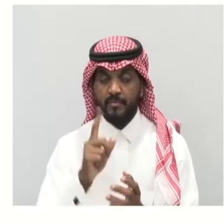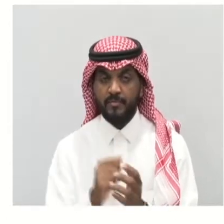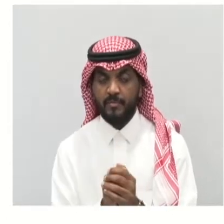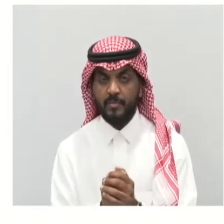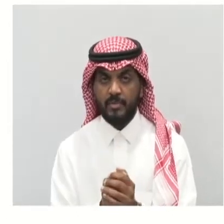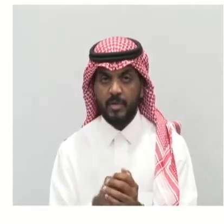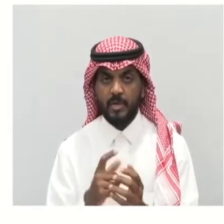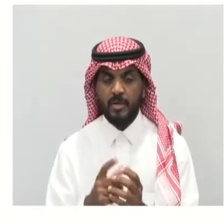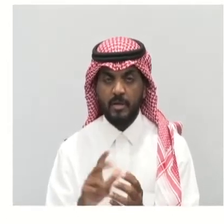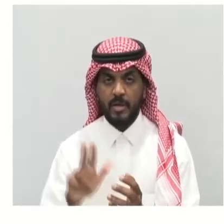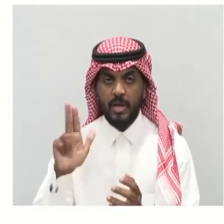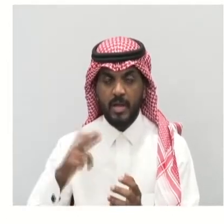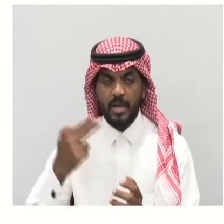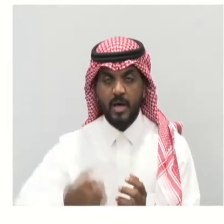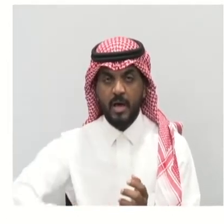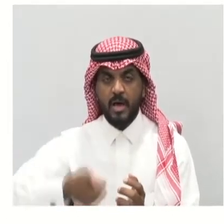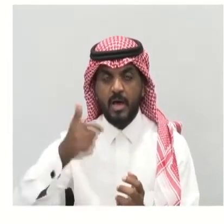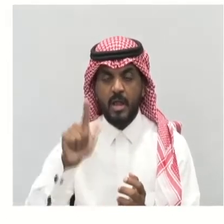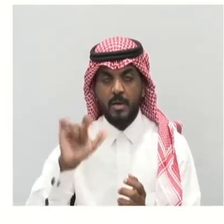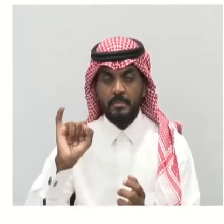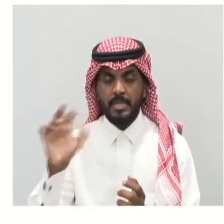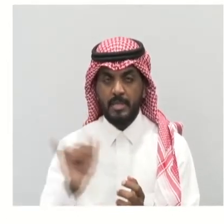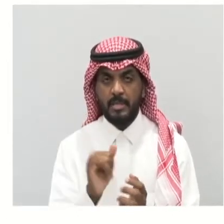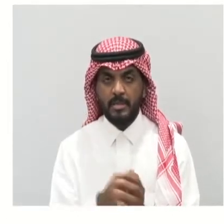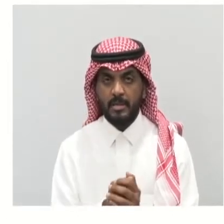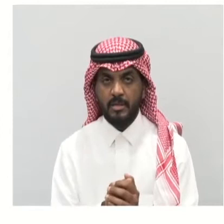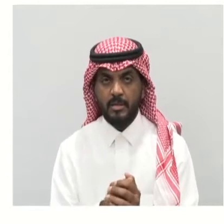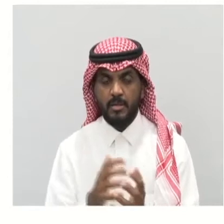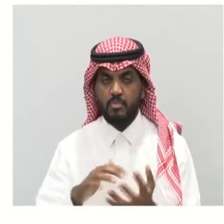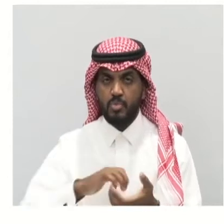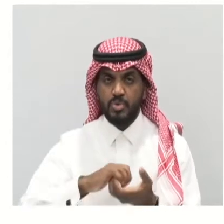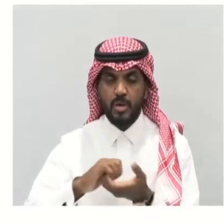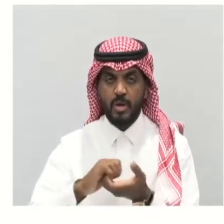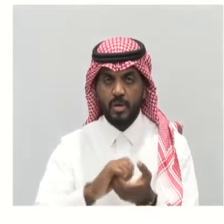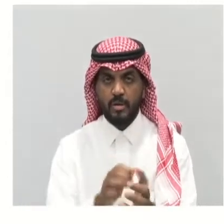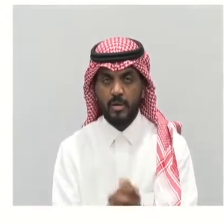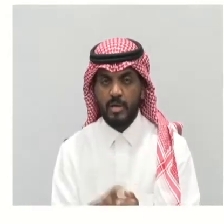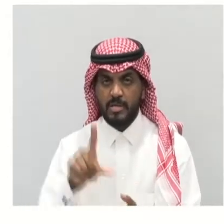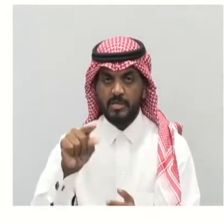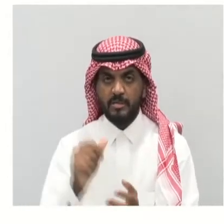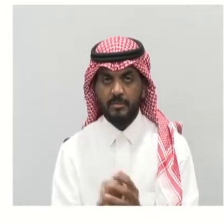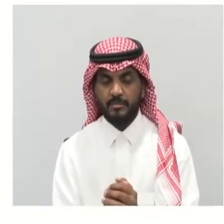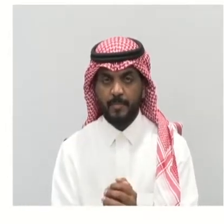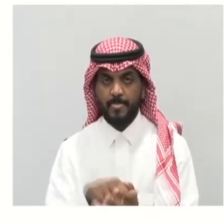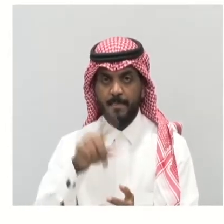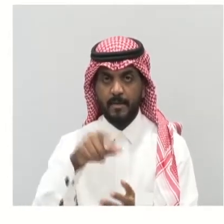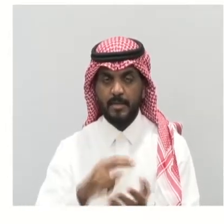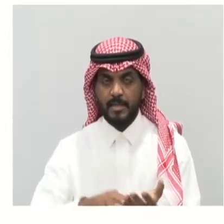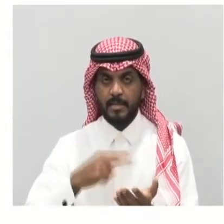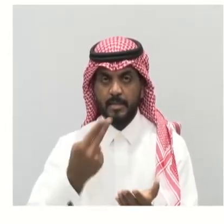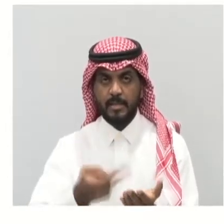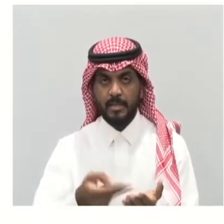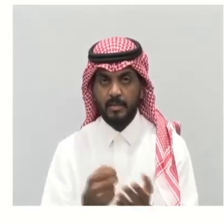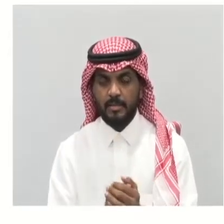بالألف، العالمي، أيضا المشاركة، أحسنتم يا رائعين. الآن ننتقل